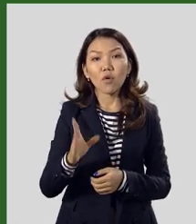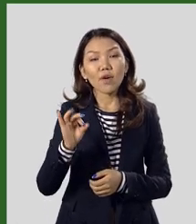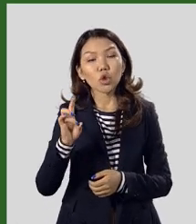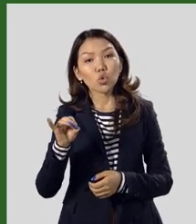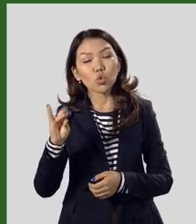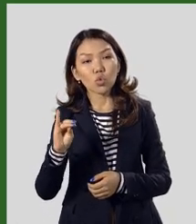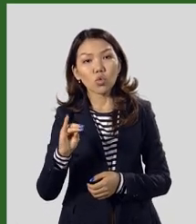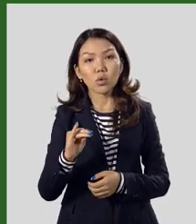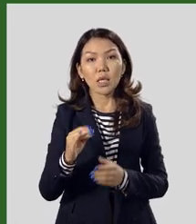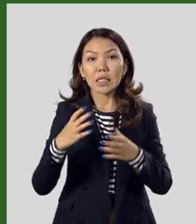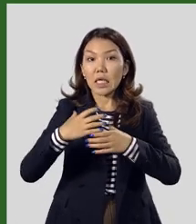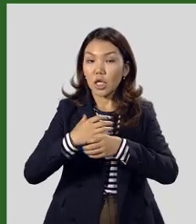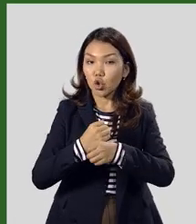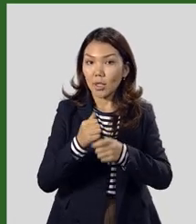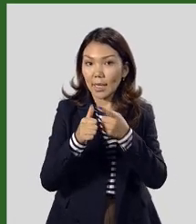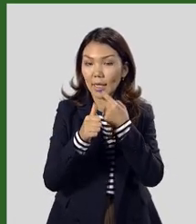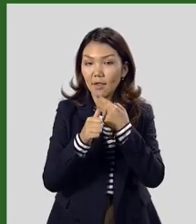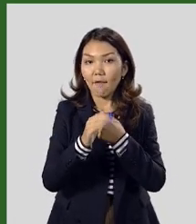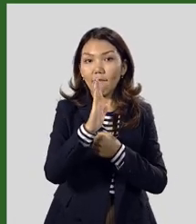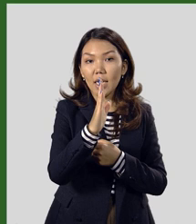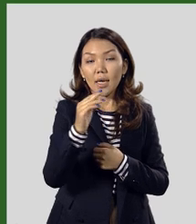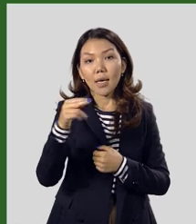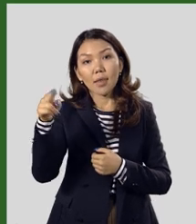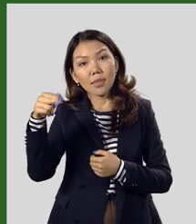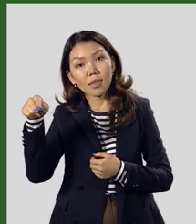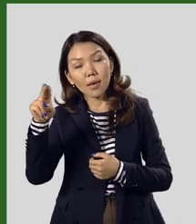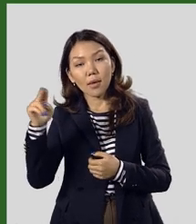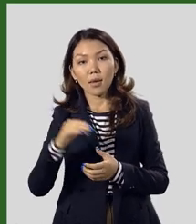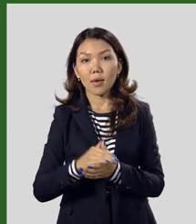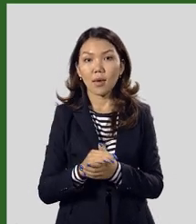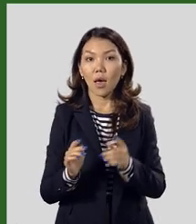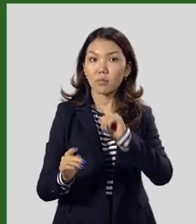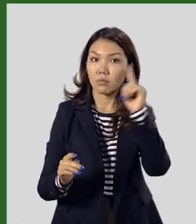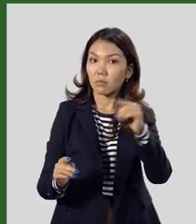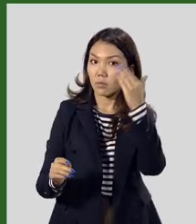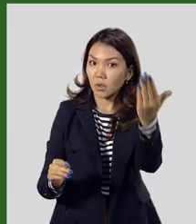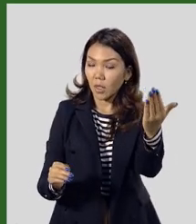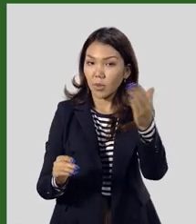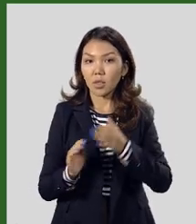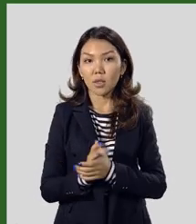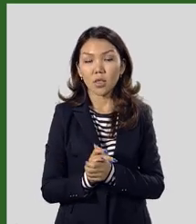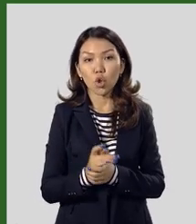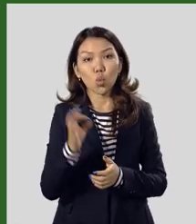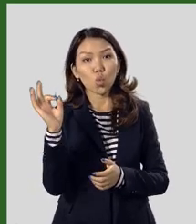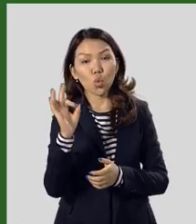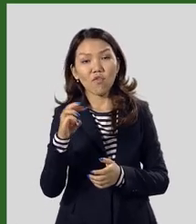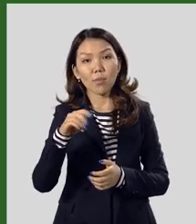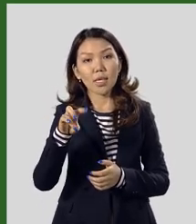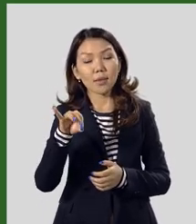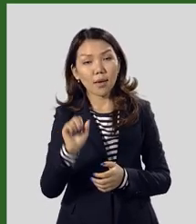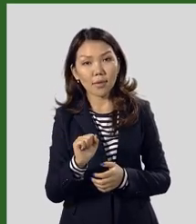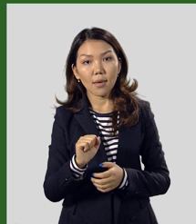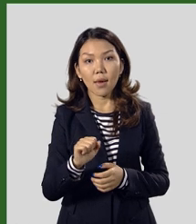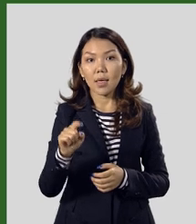обозначение ВД, а расположенные к западу от нулевого меридиана западную